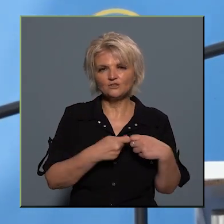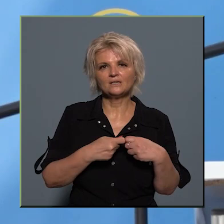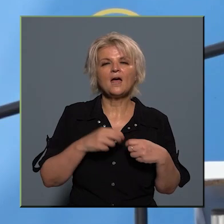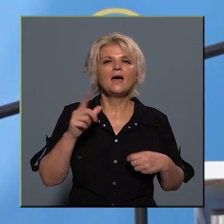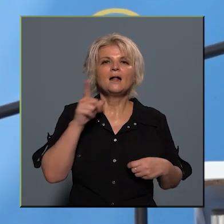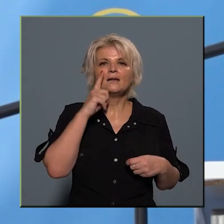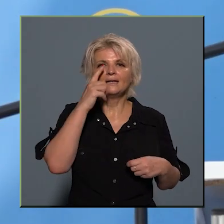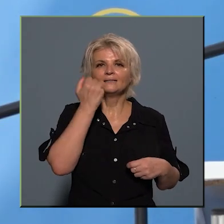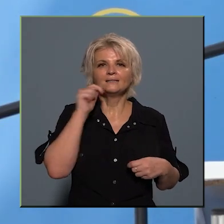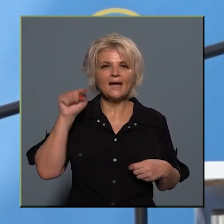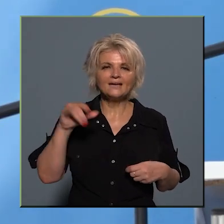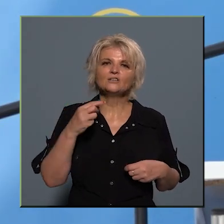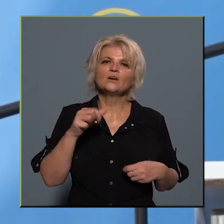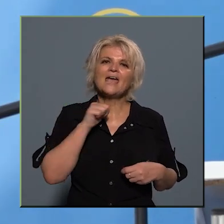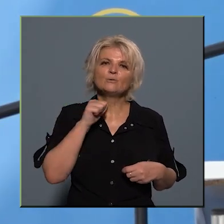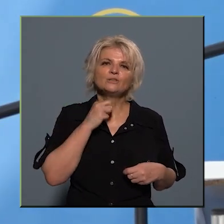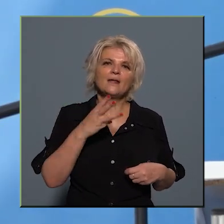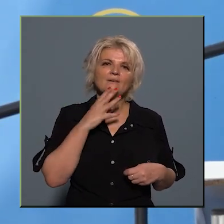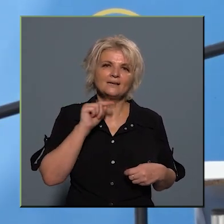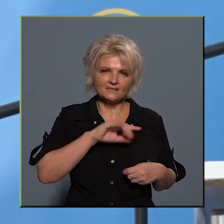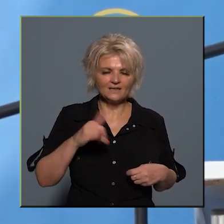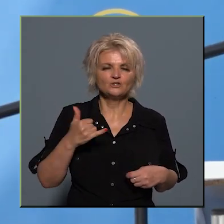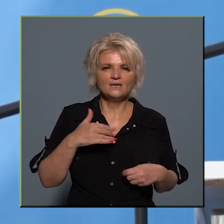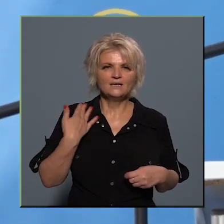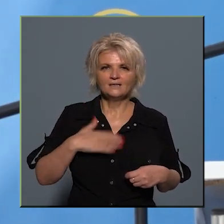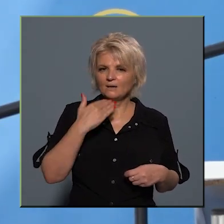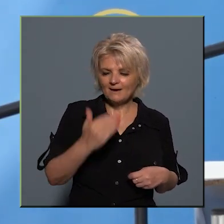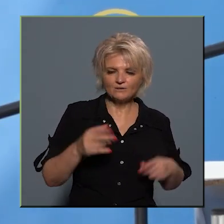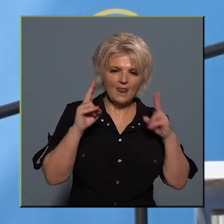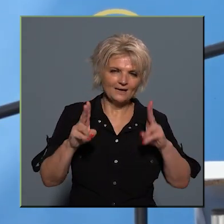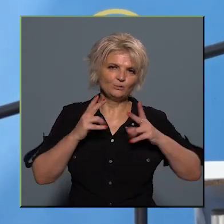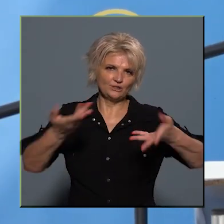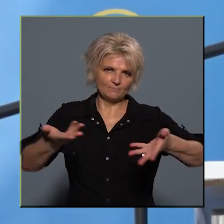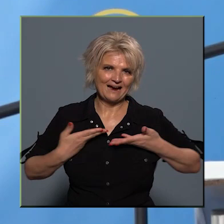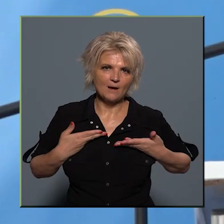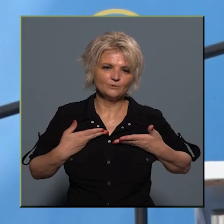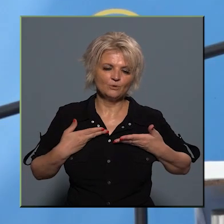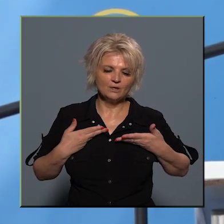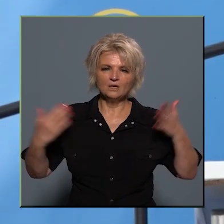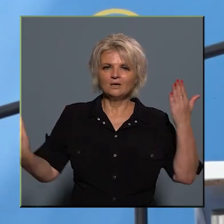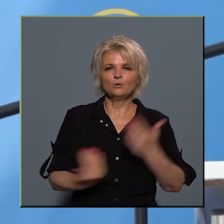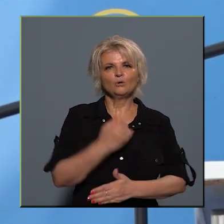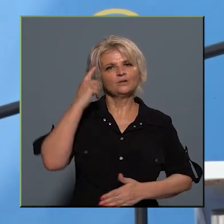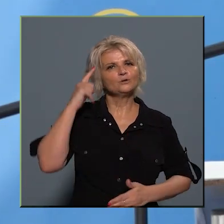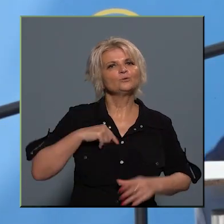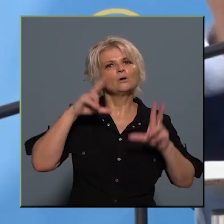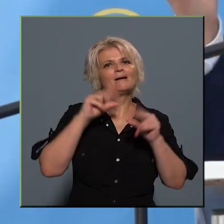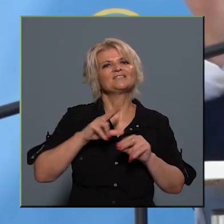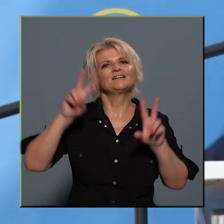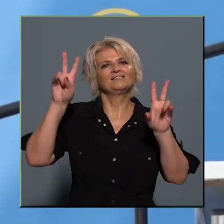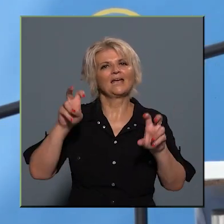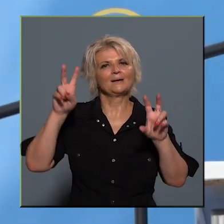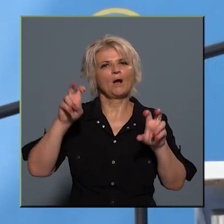Lindének és mind a Gebürder Weissnek, hogy itt ül lehetünk, és ezt a lehetőséget megkaphattuk, hogy megint egy picit erről a témáról beszéljünk, és immár